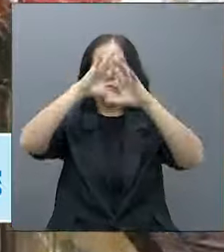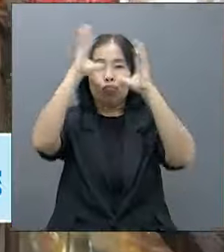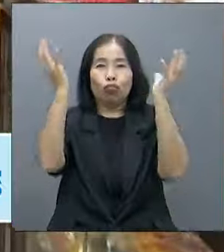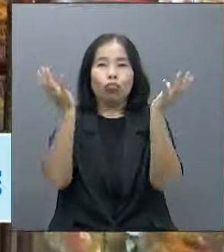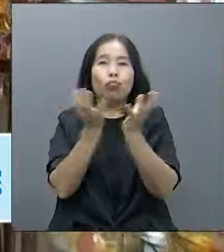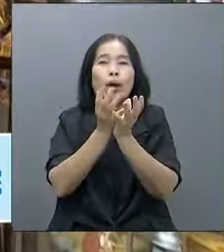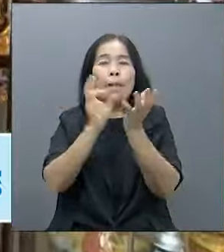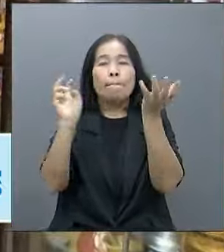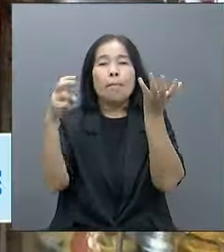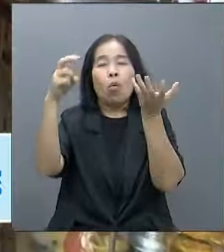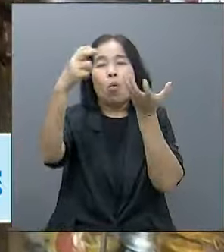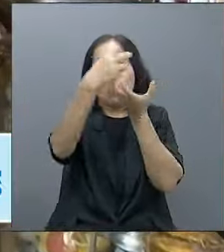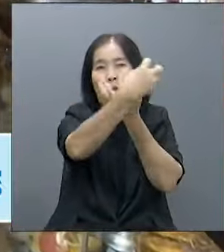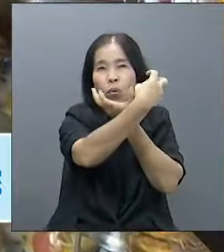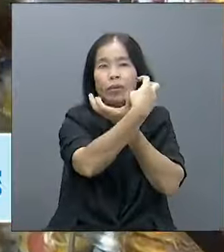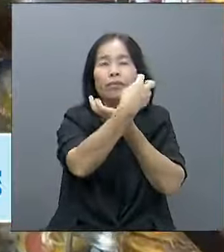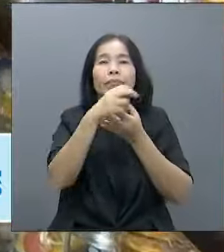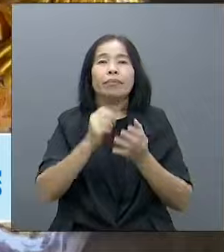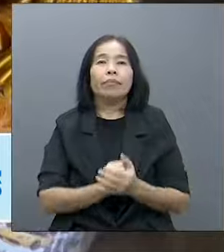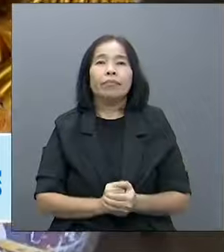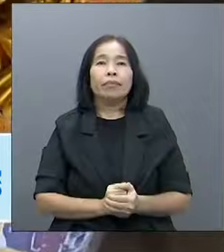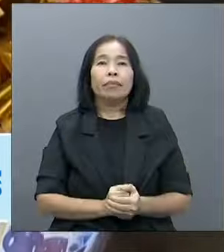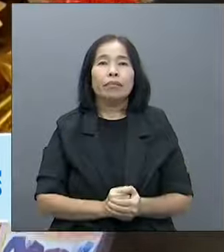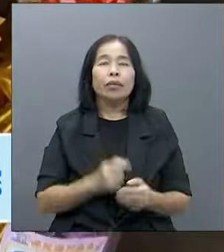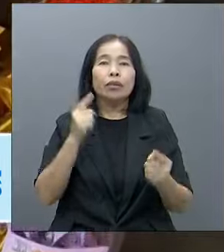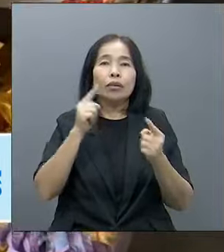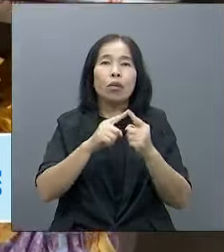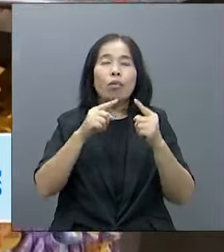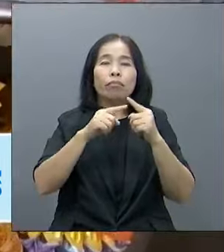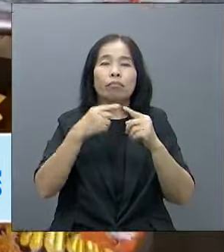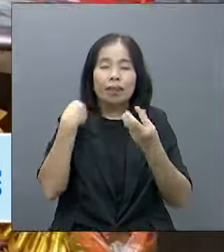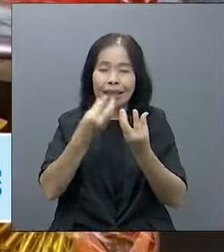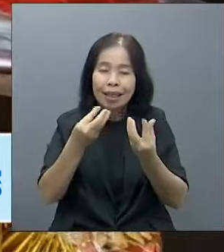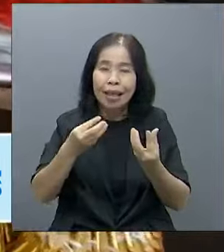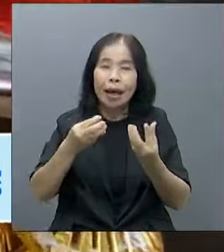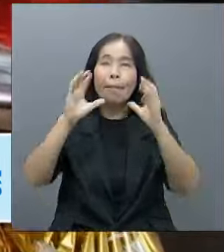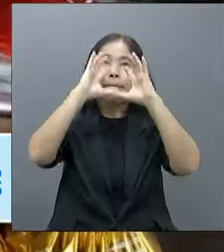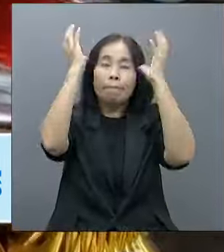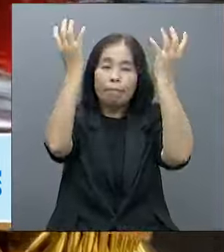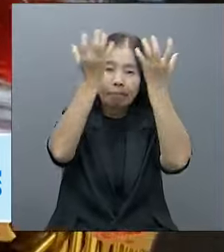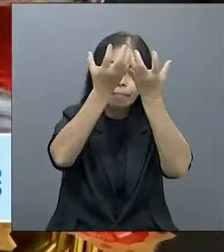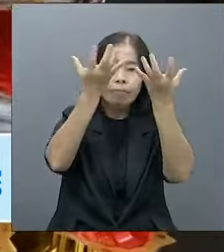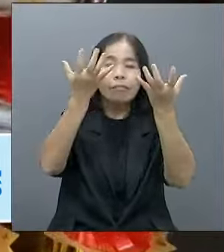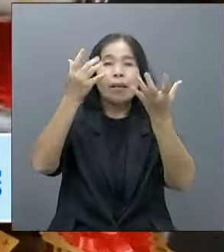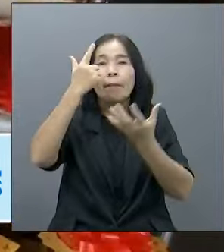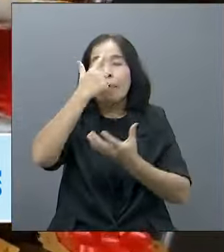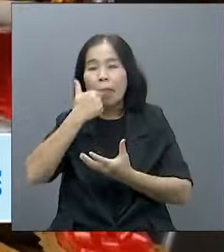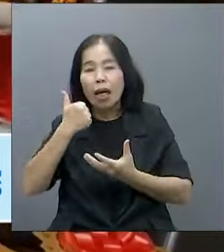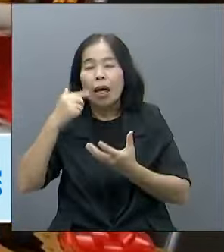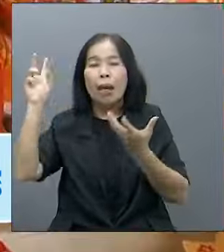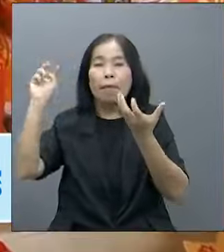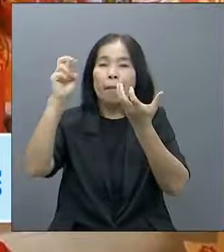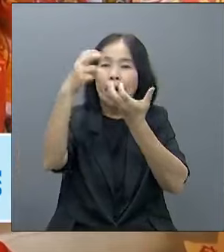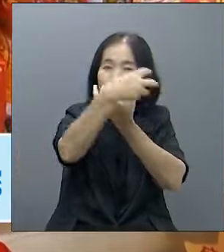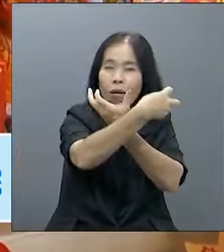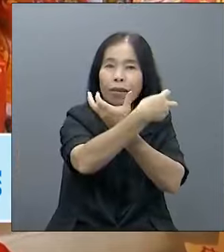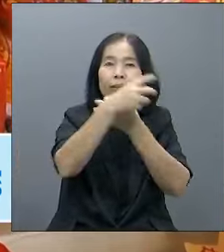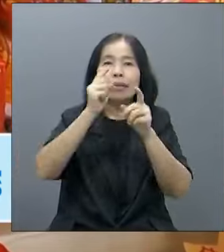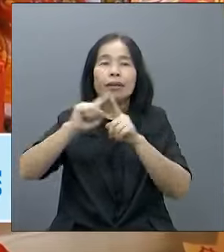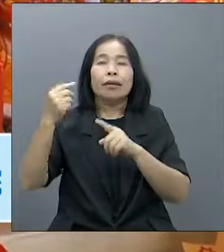ดลายของมังกรทองประกอบอยู่ครับไม่ว่าจะเป็นตุ้ยเหรียญโมบายแขวนโดยเฉพาะโคมไฟแดงลายมังกรทองที่ทำจากกำมะห